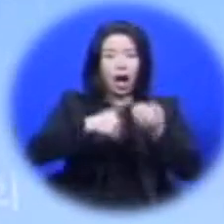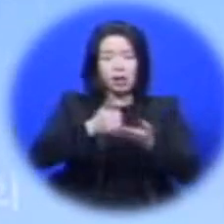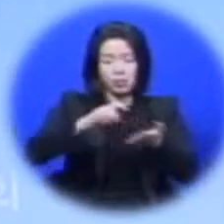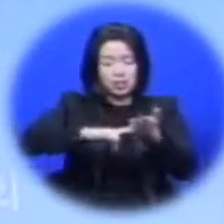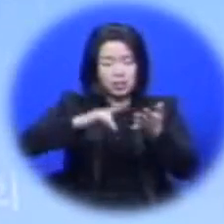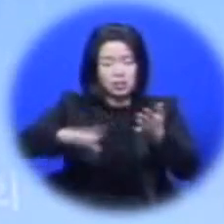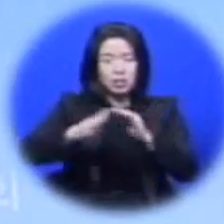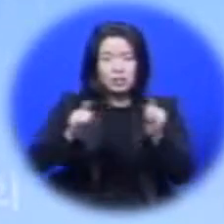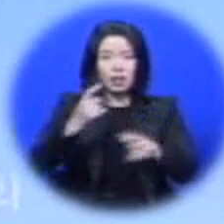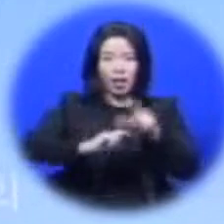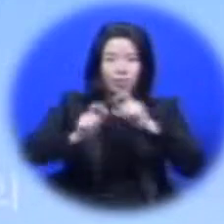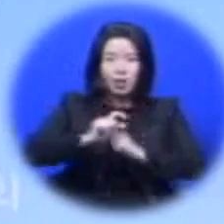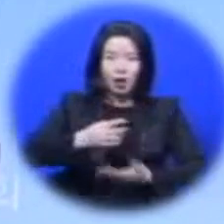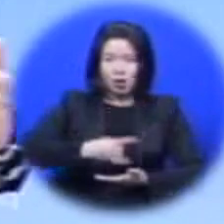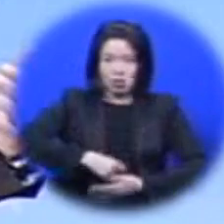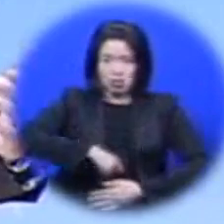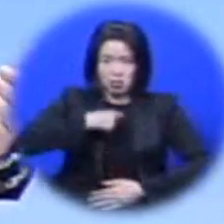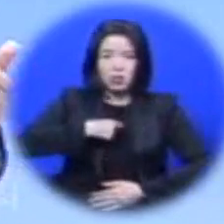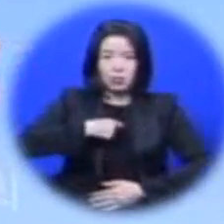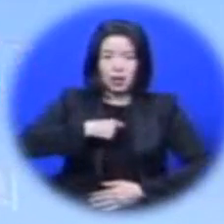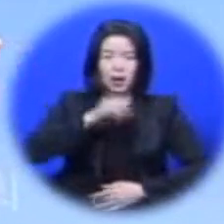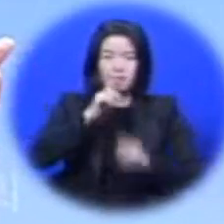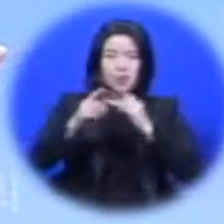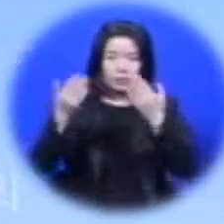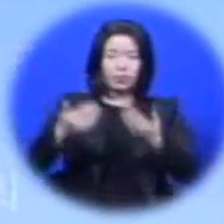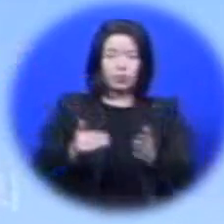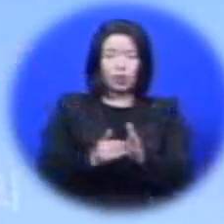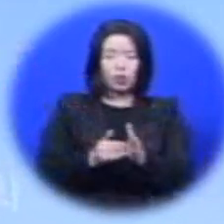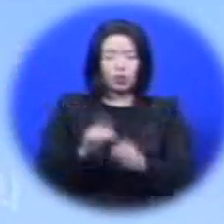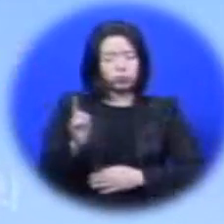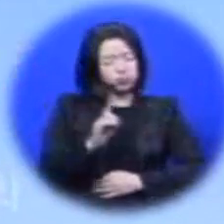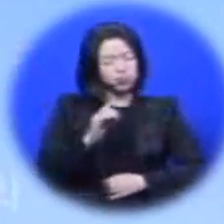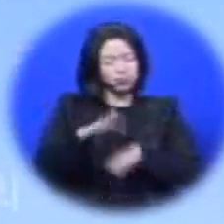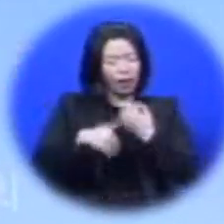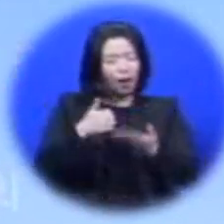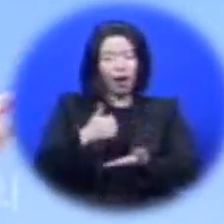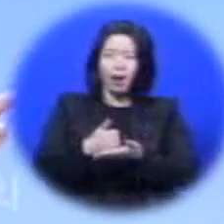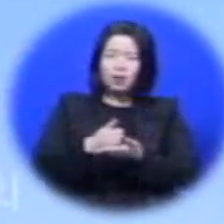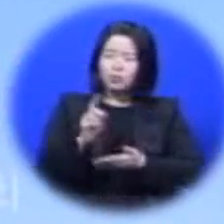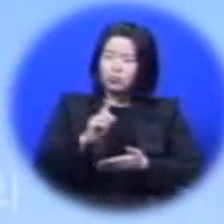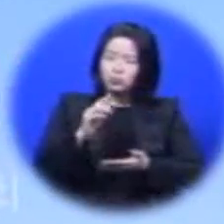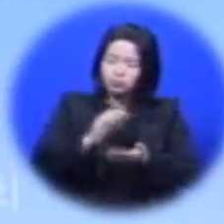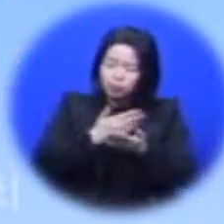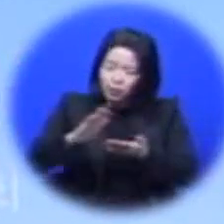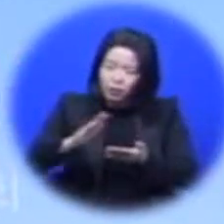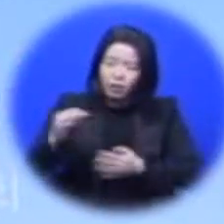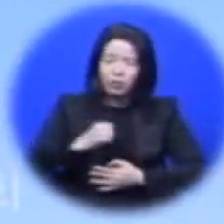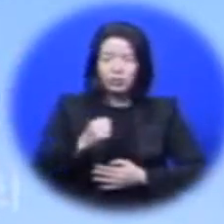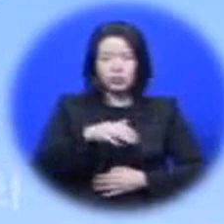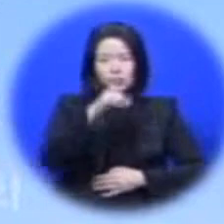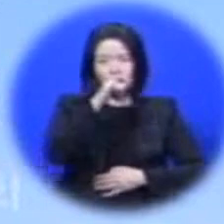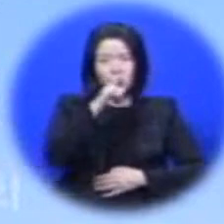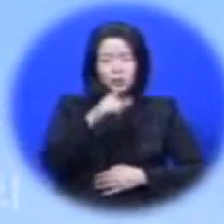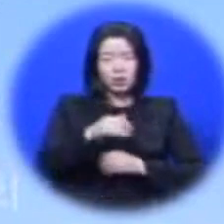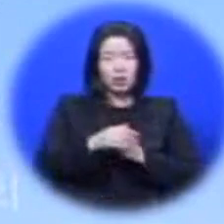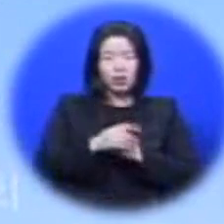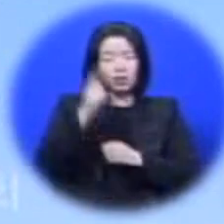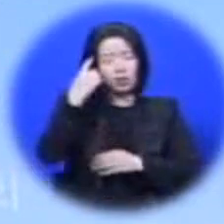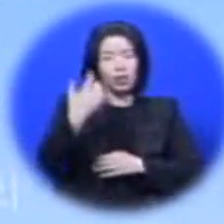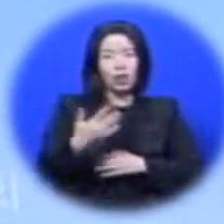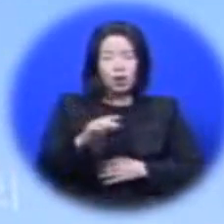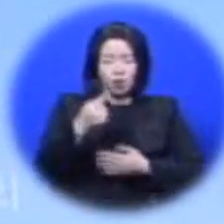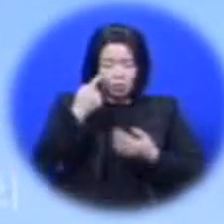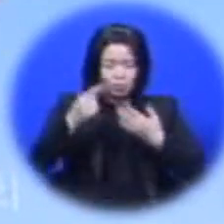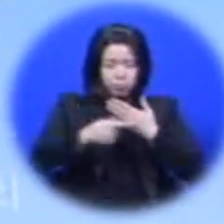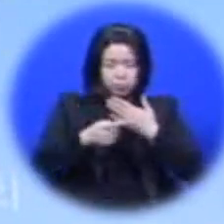거예요. 아니 세상에 하나님은 도대체 무슨 판단을 가지고 이렇게 판단하신 겁니까? 분명히 겉으로 보면